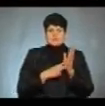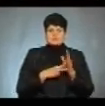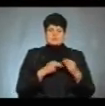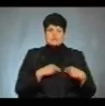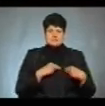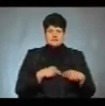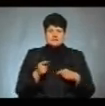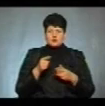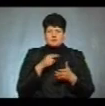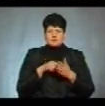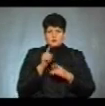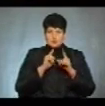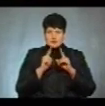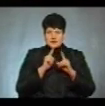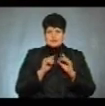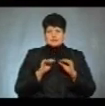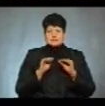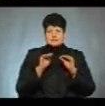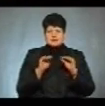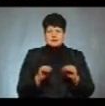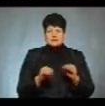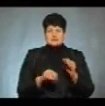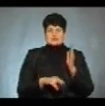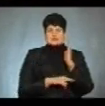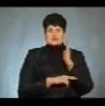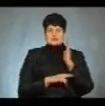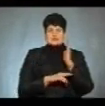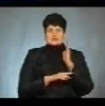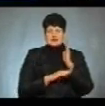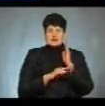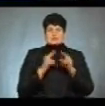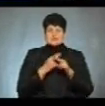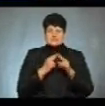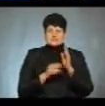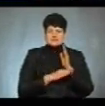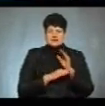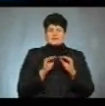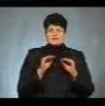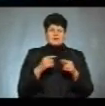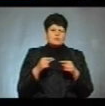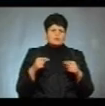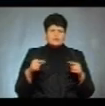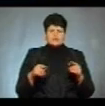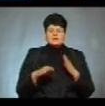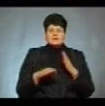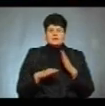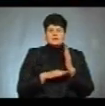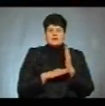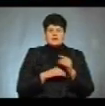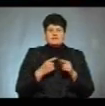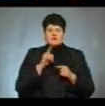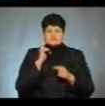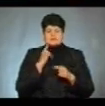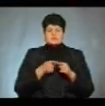працівників Тернопільської міськради. Висаджували залізне дерево. Висадка будь-яких дерев і озеленення в місті – це